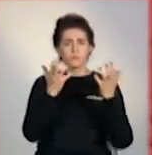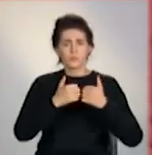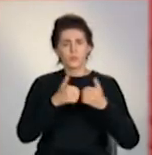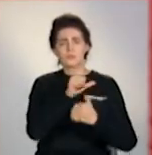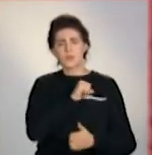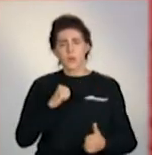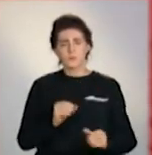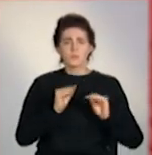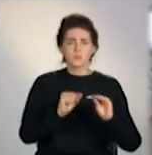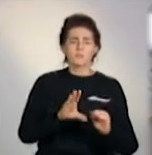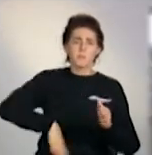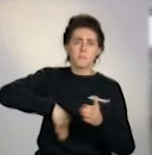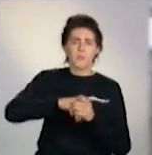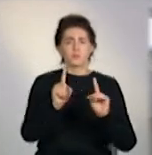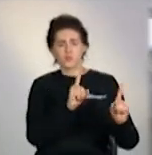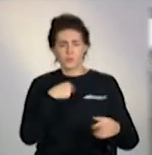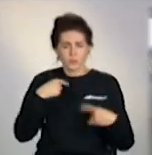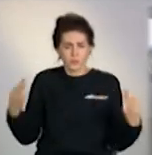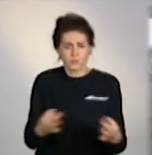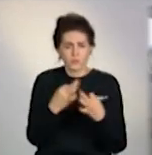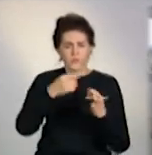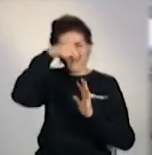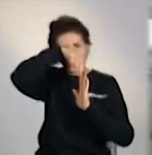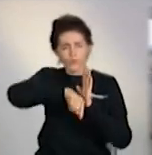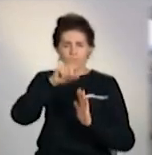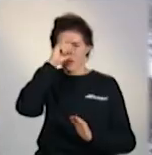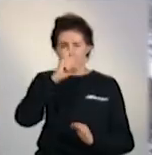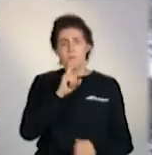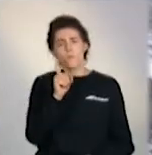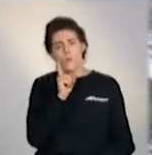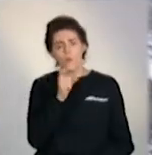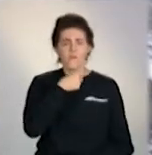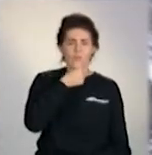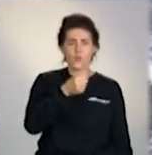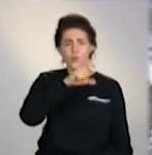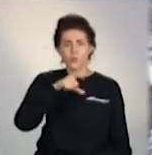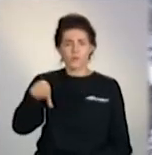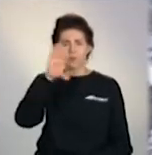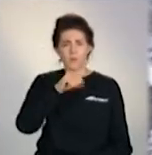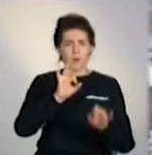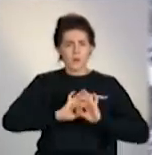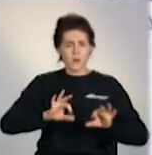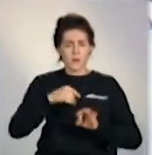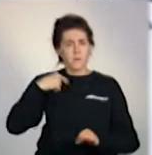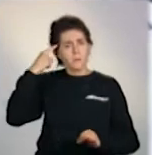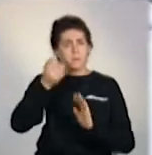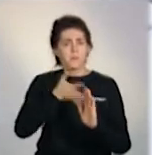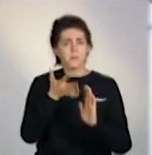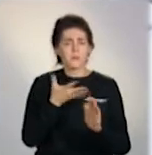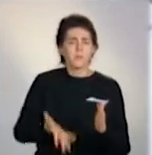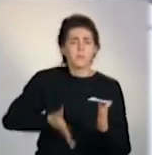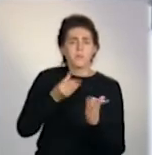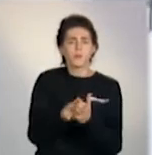там, что там, за что. Не лише пенсіонери. Молоді жителі Лисичанська розповідають, що теж втратили розуміння, за що і